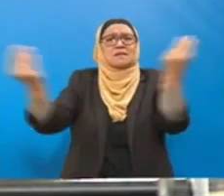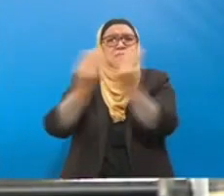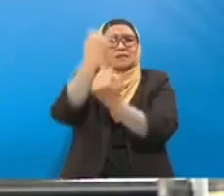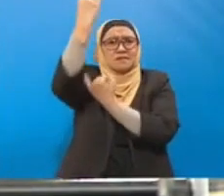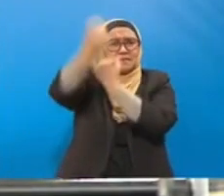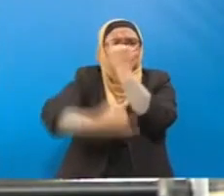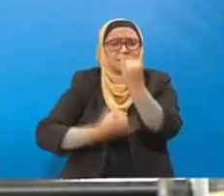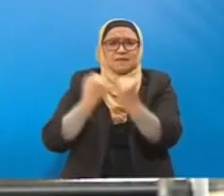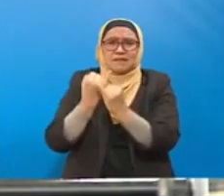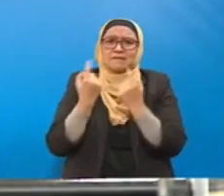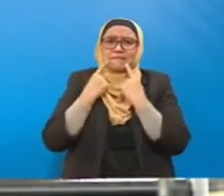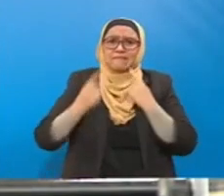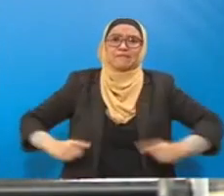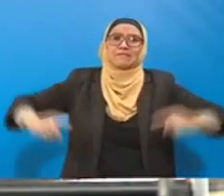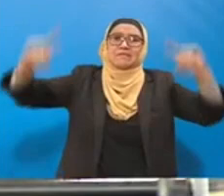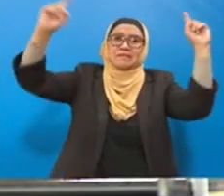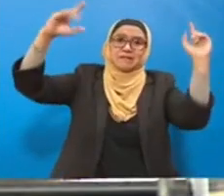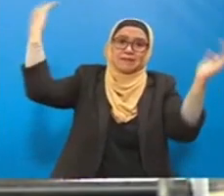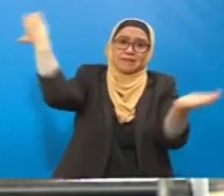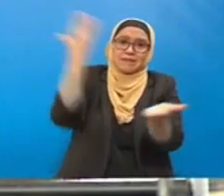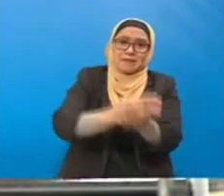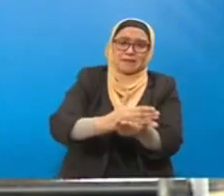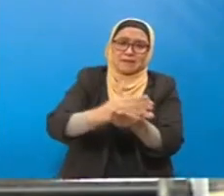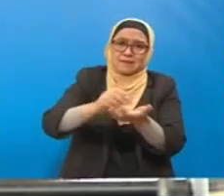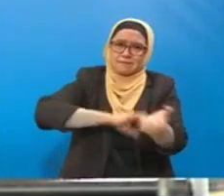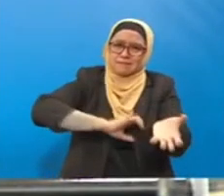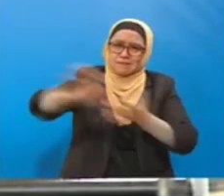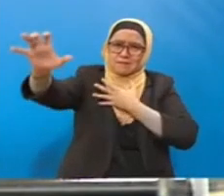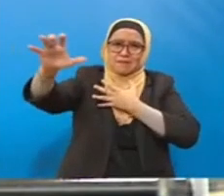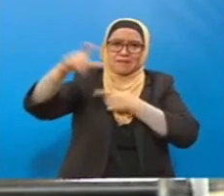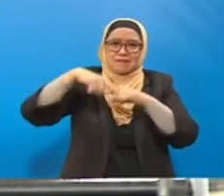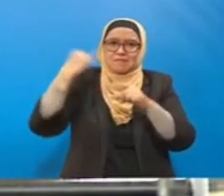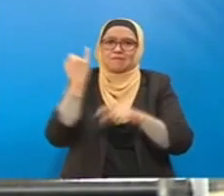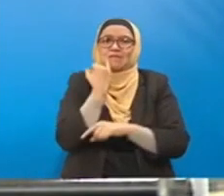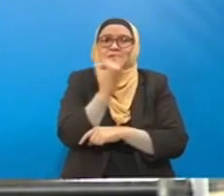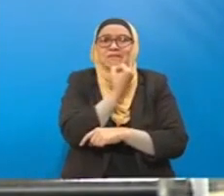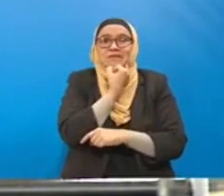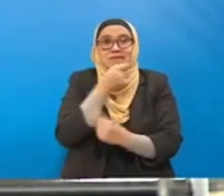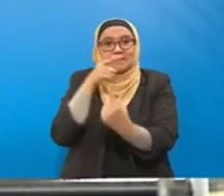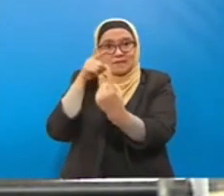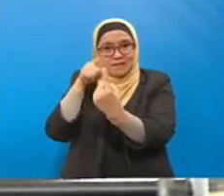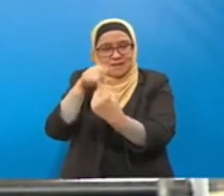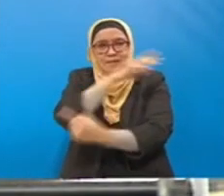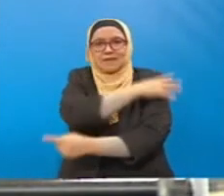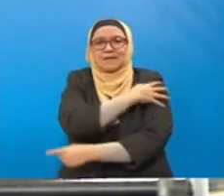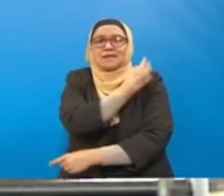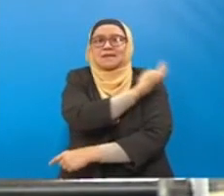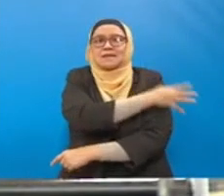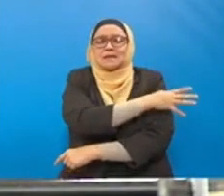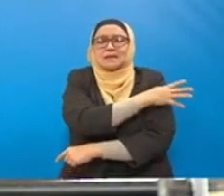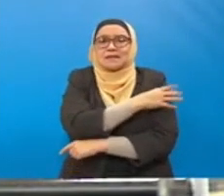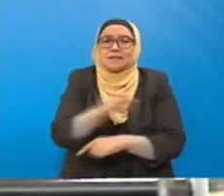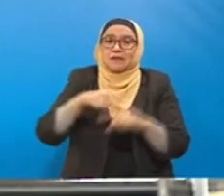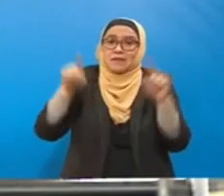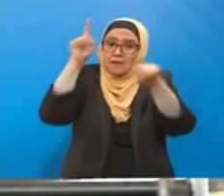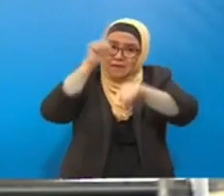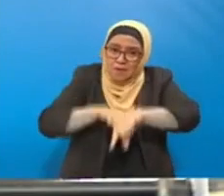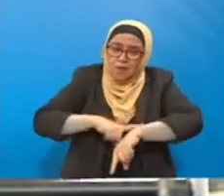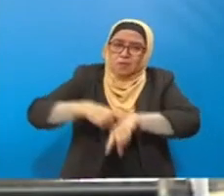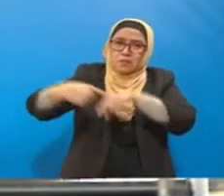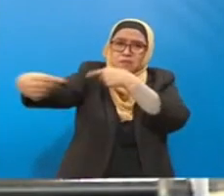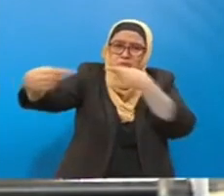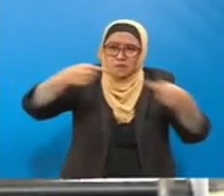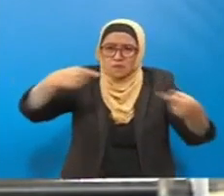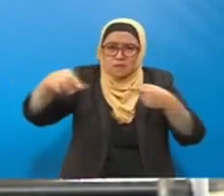berjaya menghentikan keganasan rezim Israel terhadap Palestina semasa konflik tersebut Malaysia